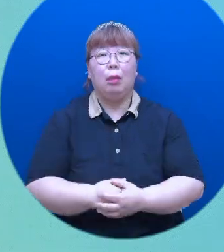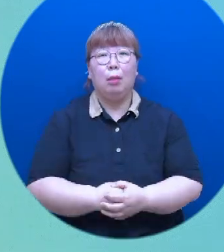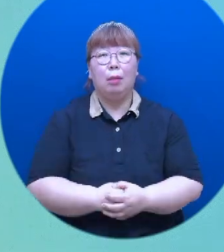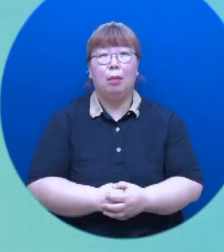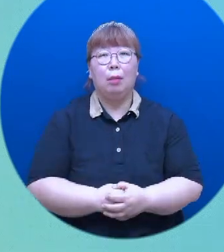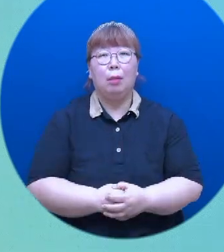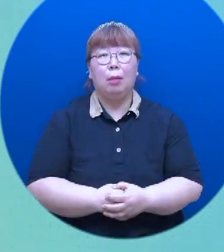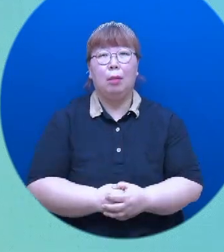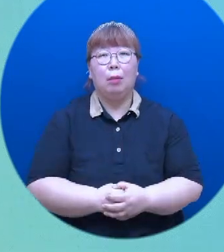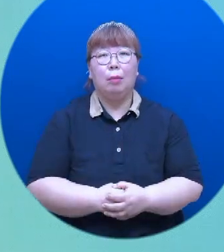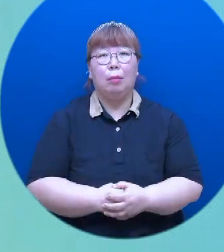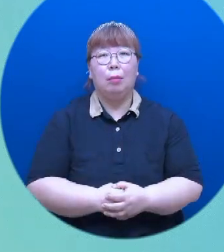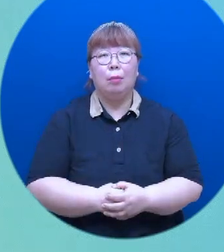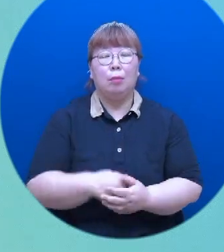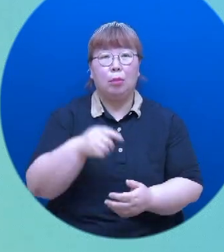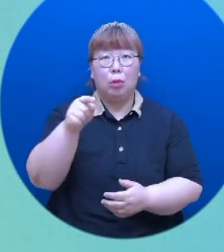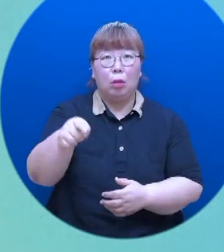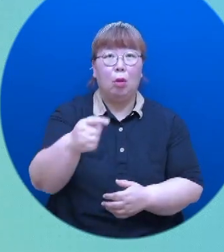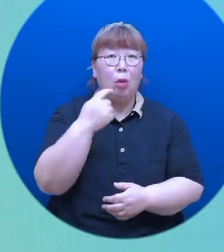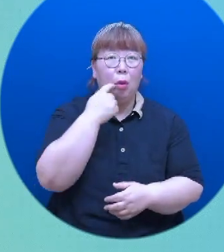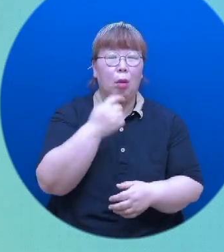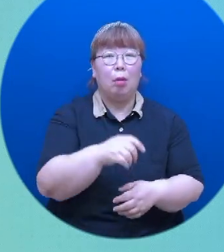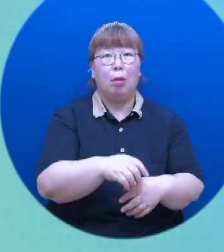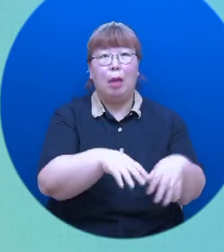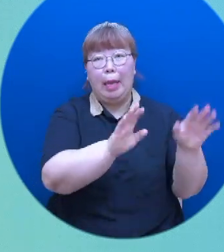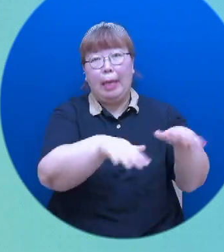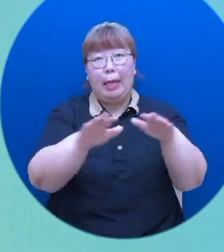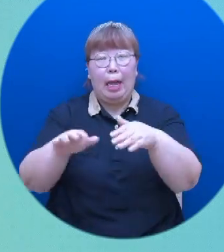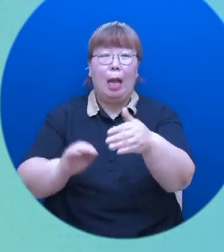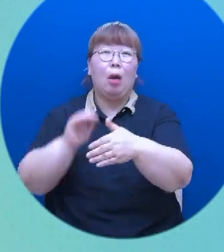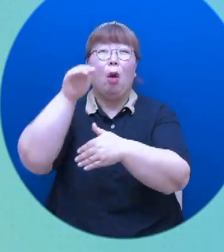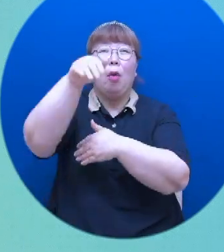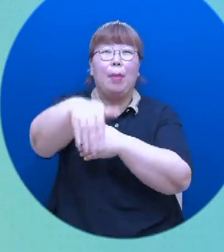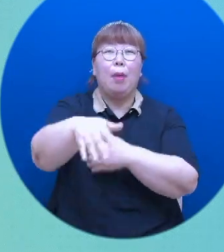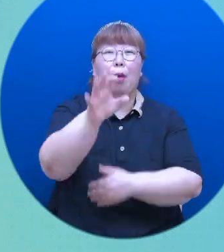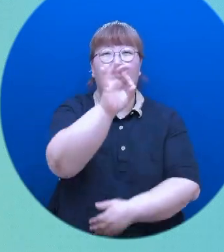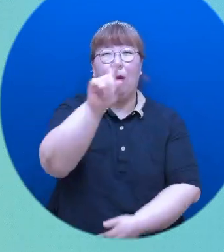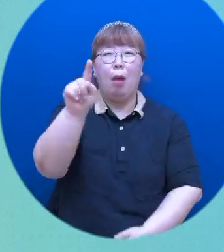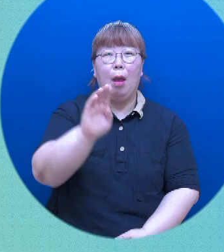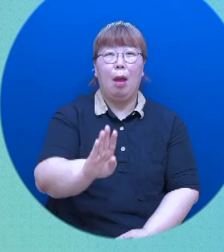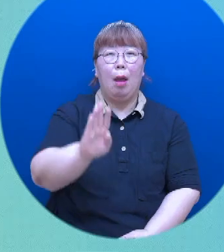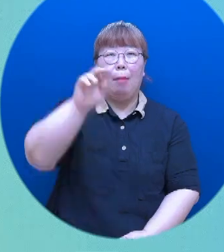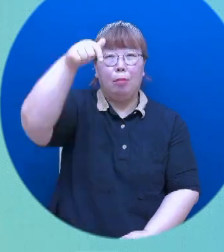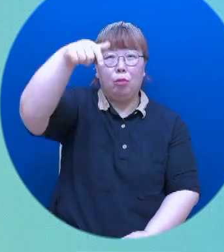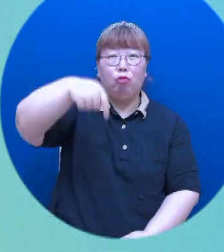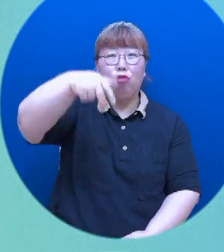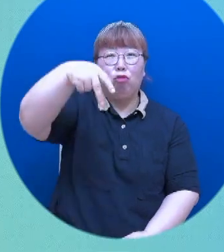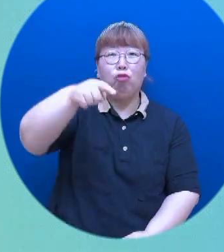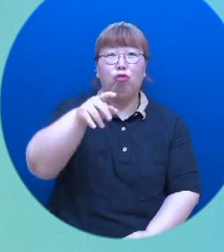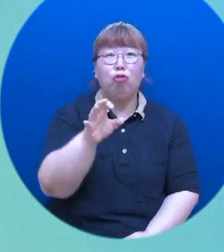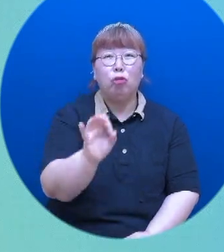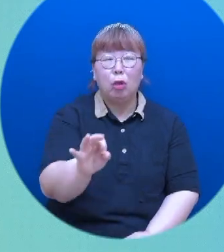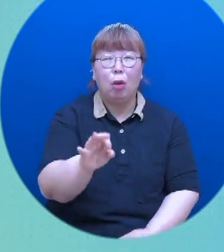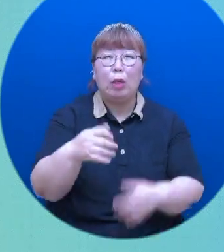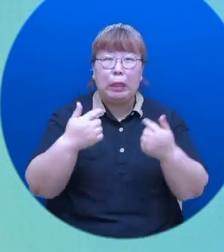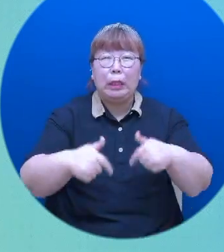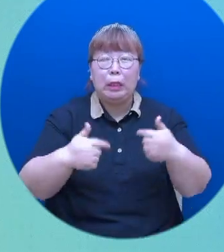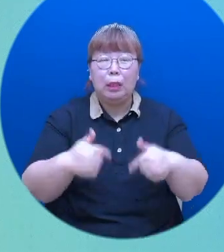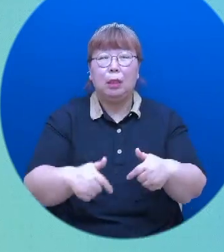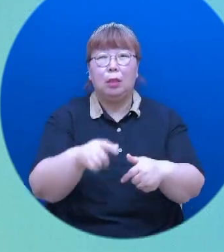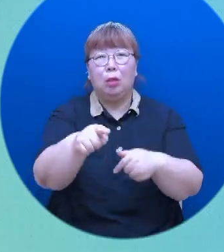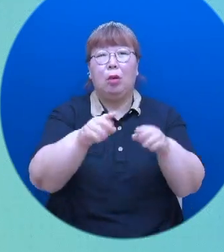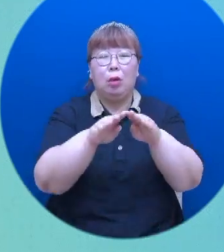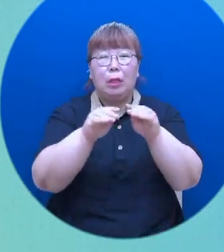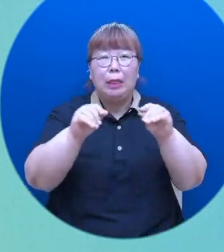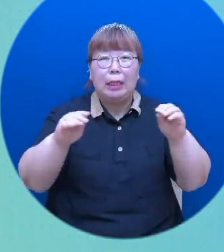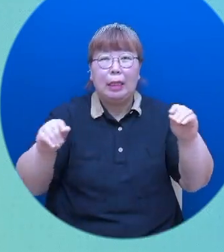그리고 저 강 건너에 압구정 침수 상시 지역에 땅을 살 수